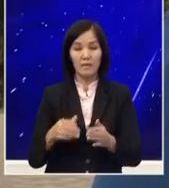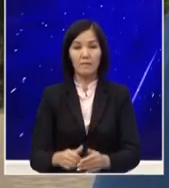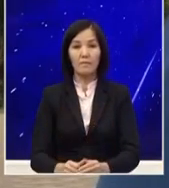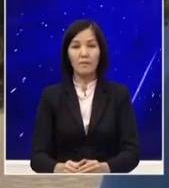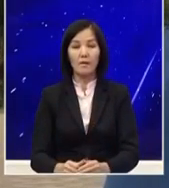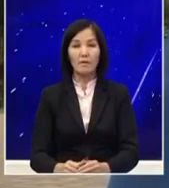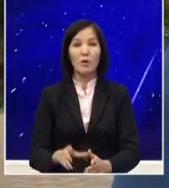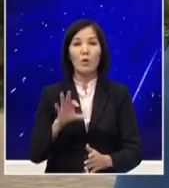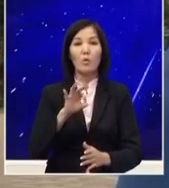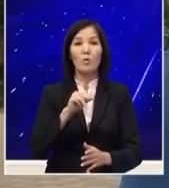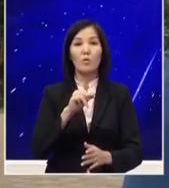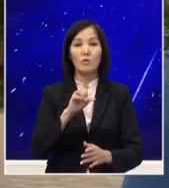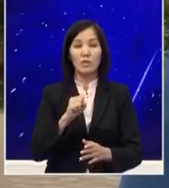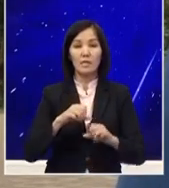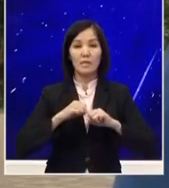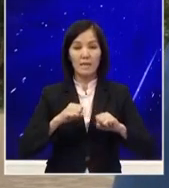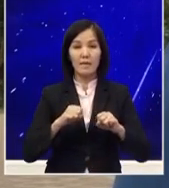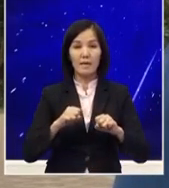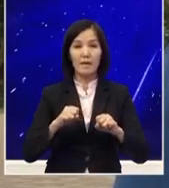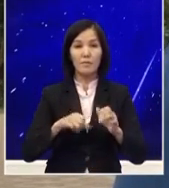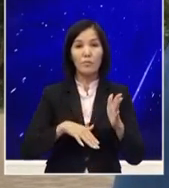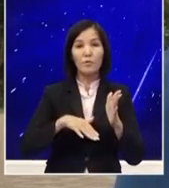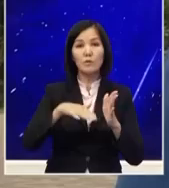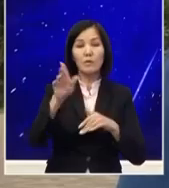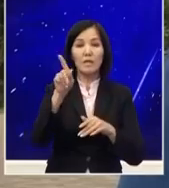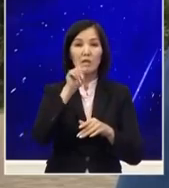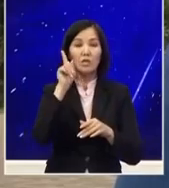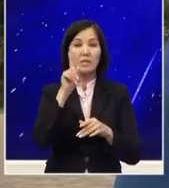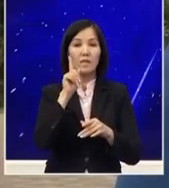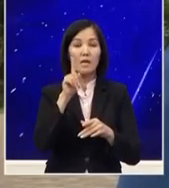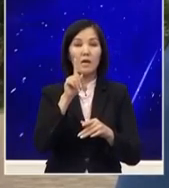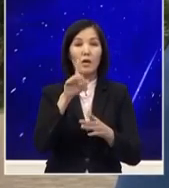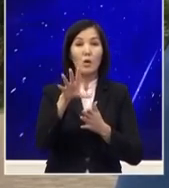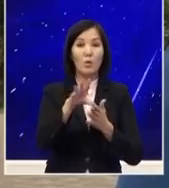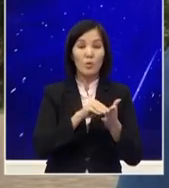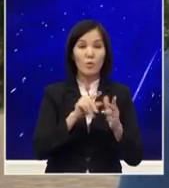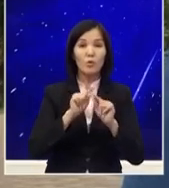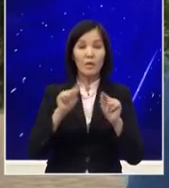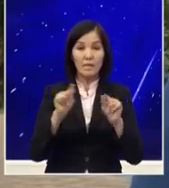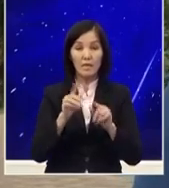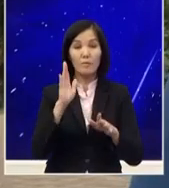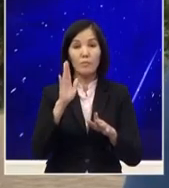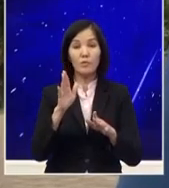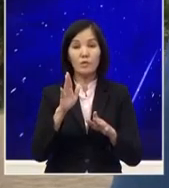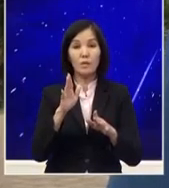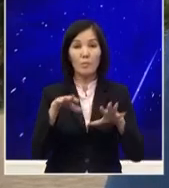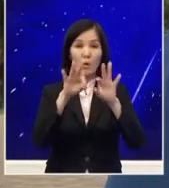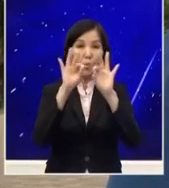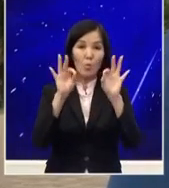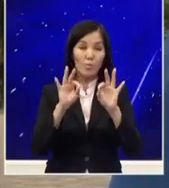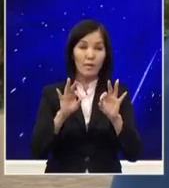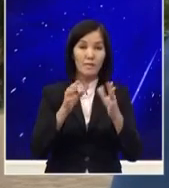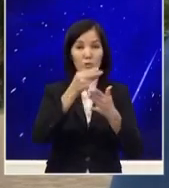ел есімінде қалдырсын. Өсіп келе жатқан жастарға үлгі болсын. насихат болсын деп сол мағынамен ашып